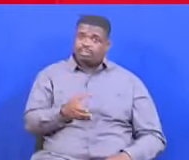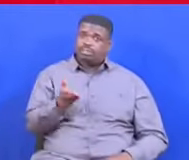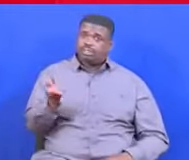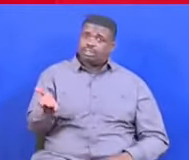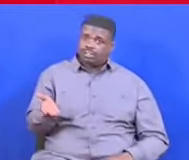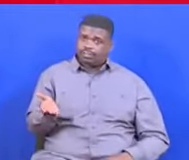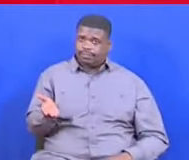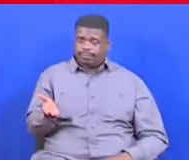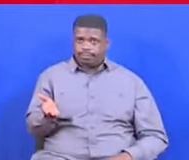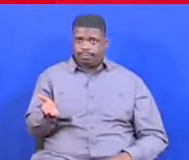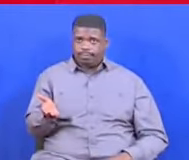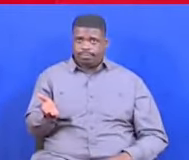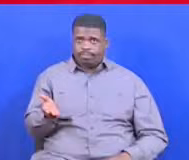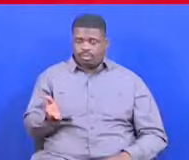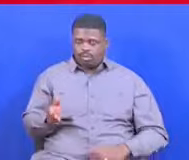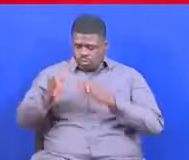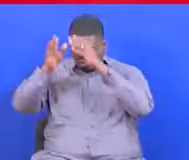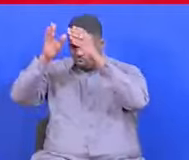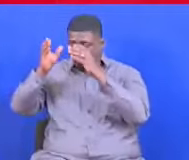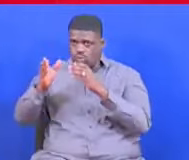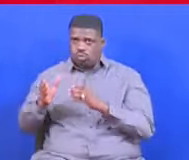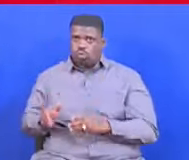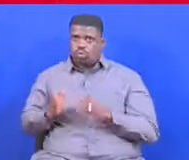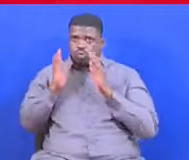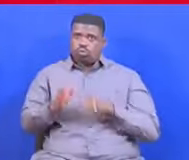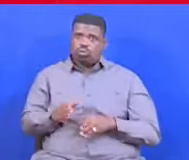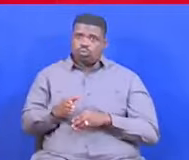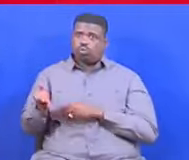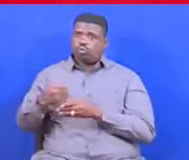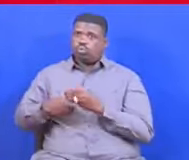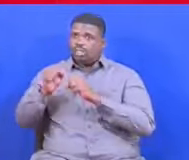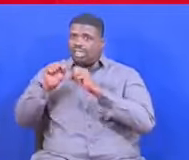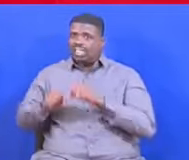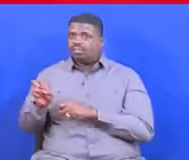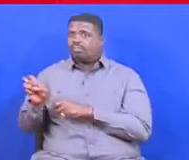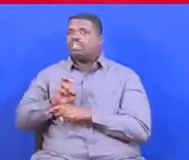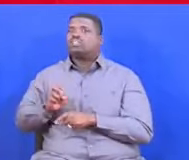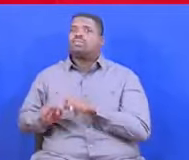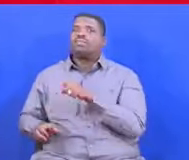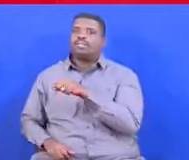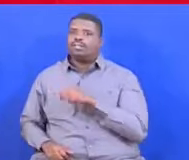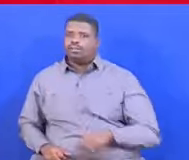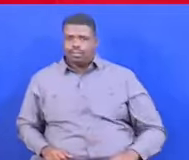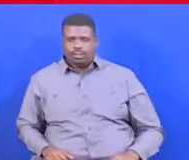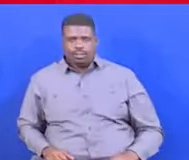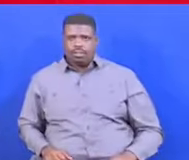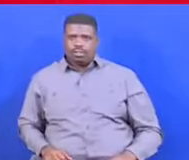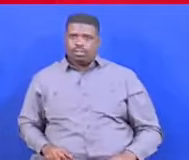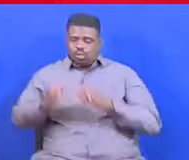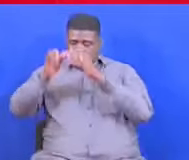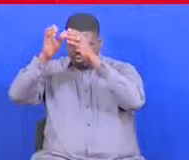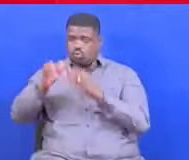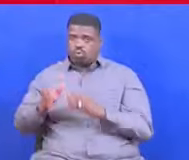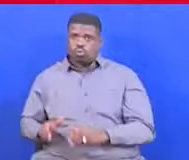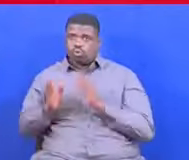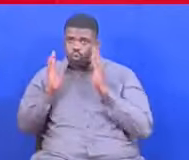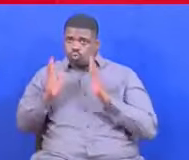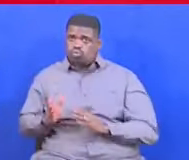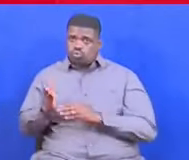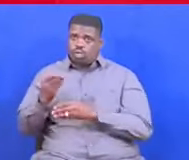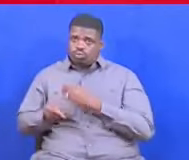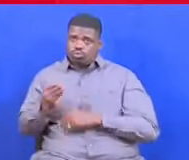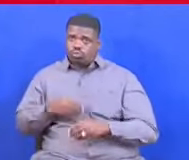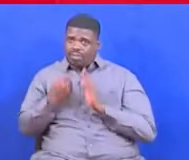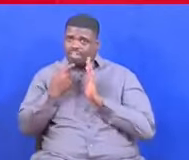hizi nguzo kuu za uchumi ni lazima zisimamiwe, na katika nguzo kumi hizi, nguzo kumi za uchumi